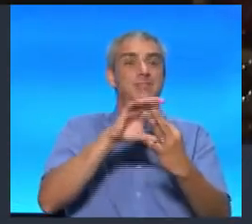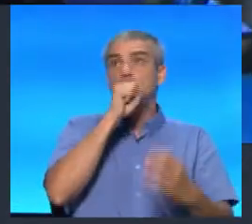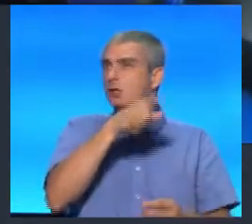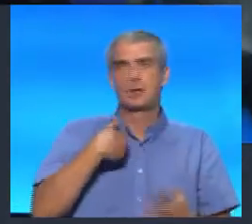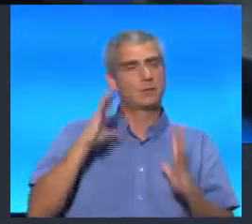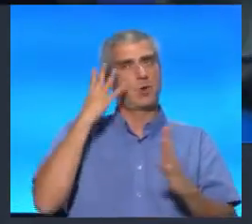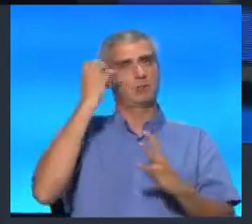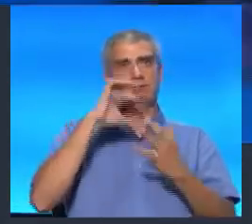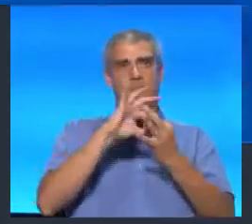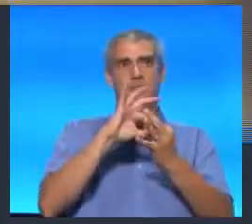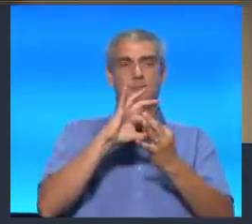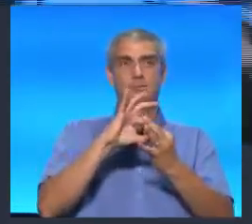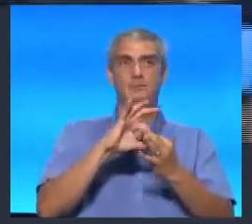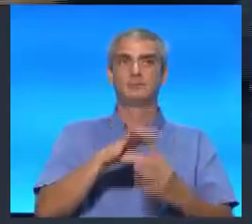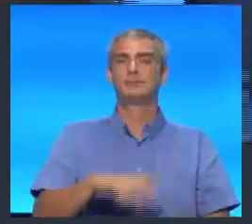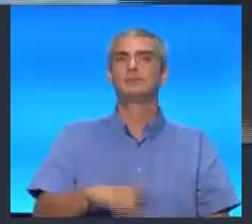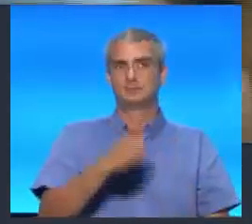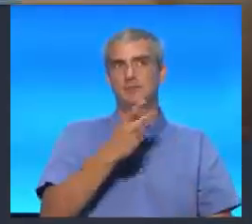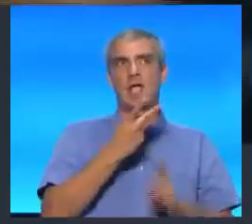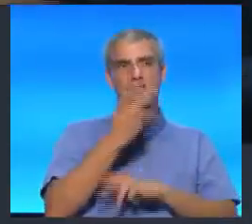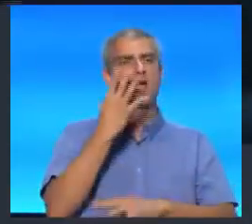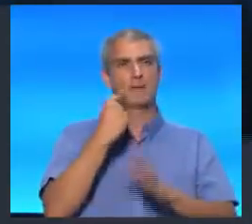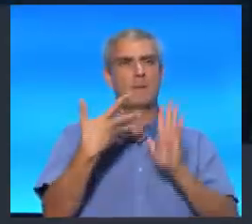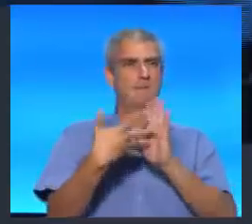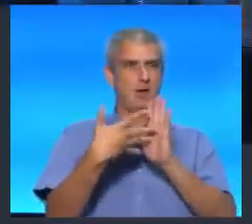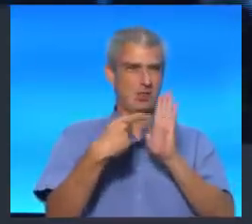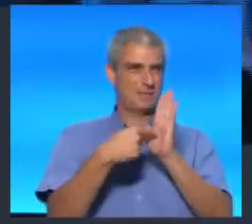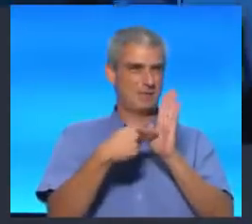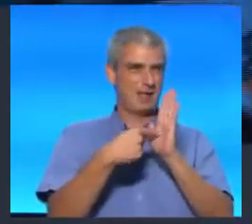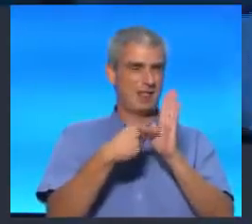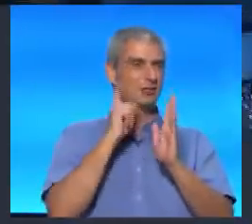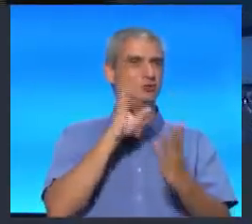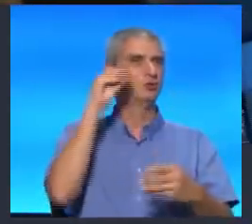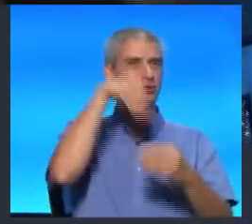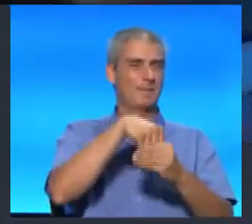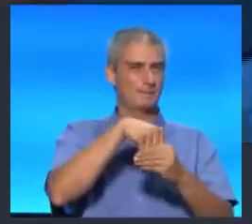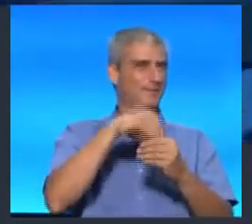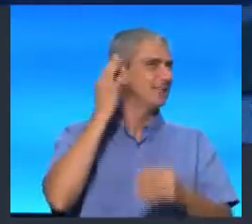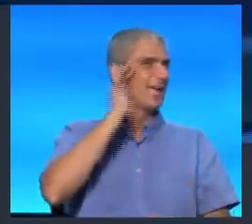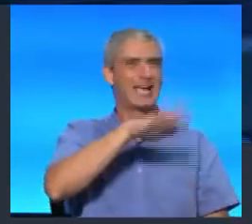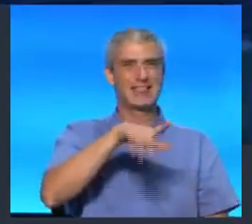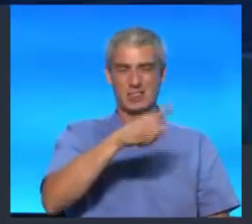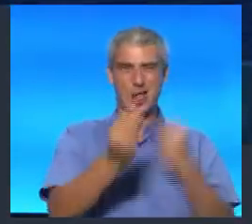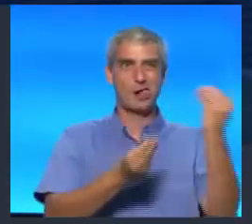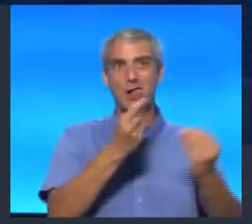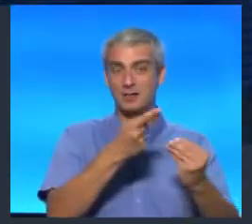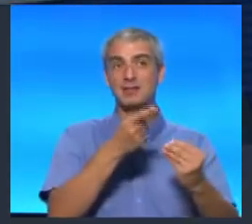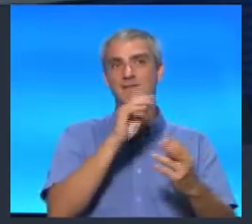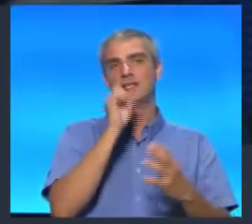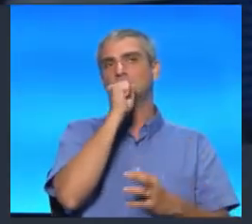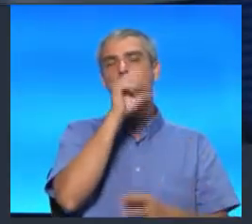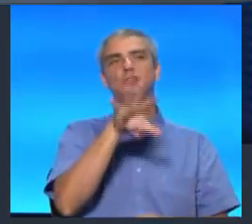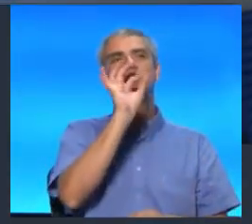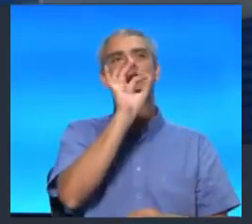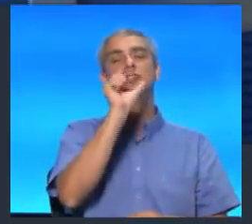מקובל. גולן עבר שנים קשות של ביקורת ציבורית בעקבות שיבוב שמו לפרשת הקטינות. הוא בוחר בשיר מתוך הרפרטואר